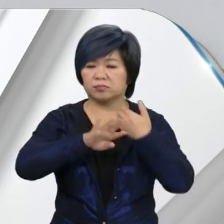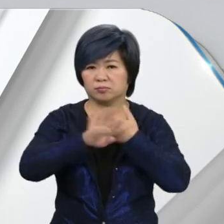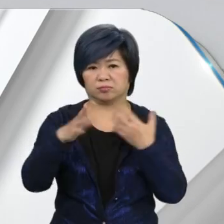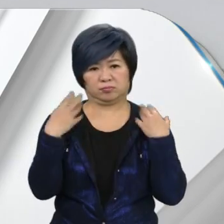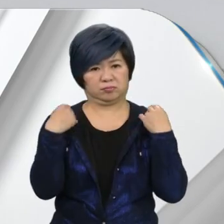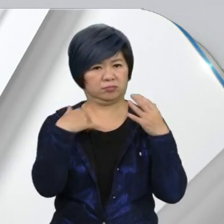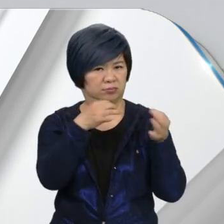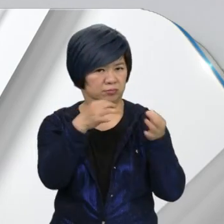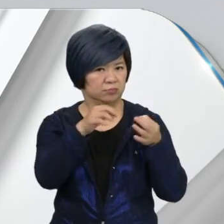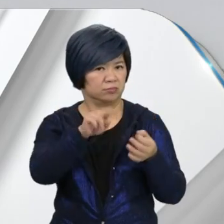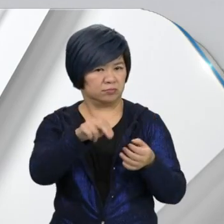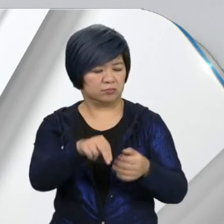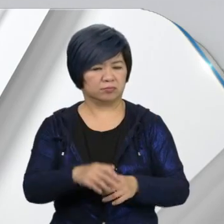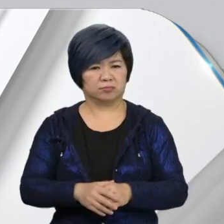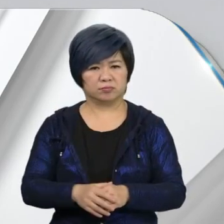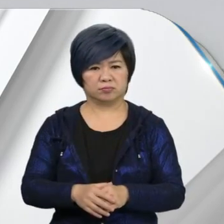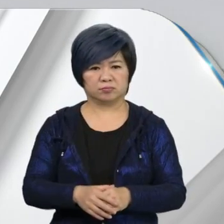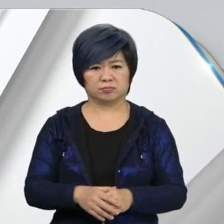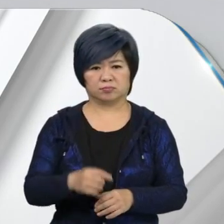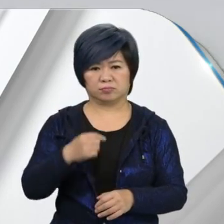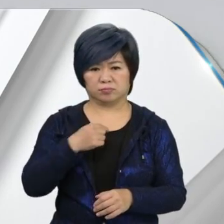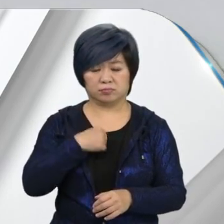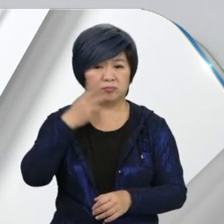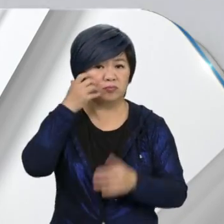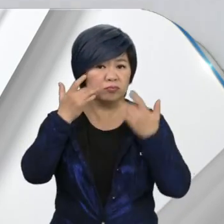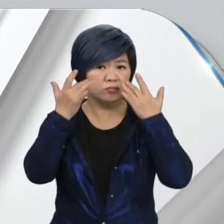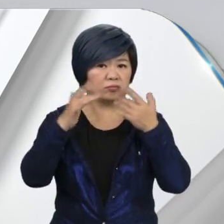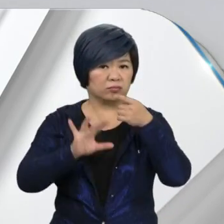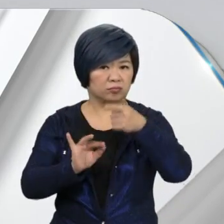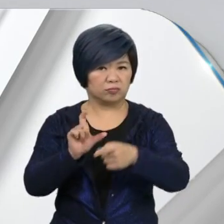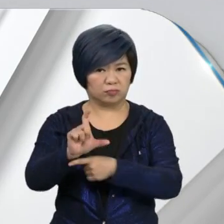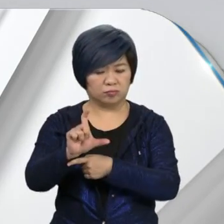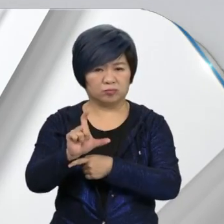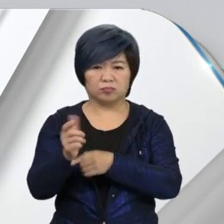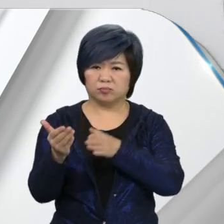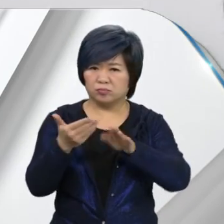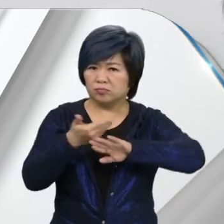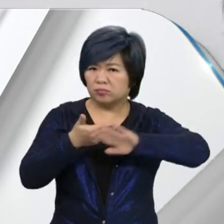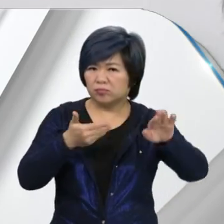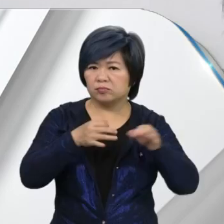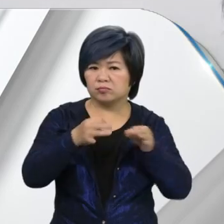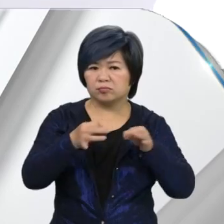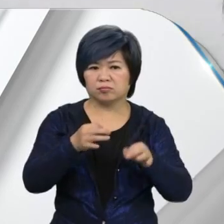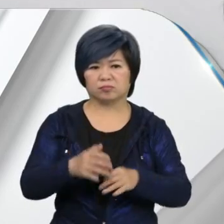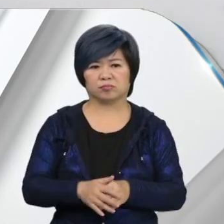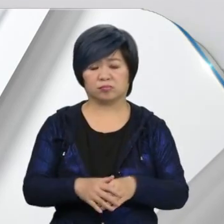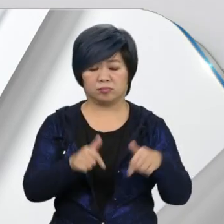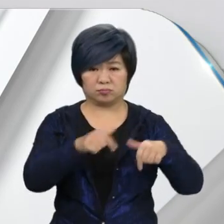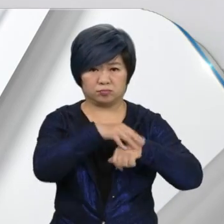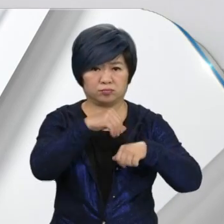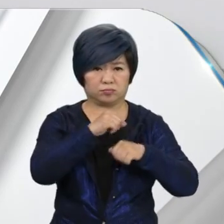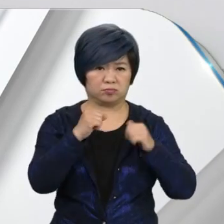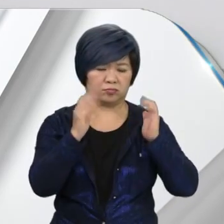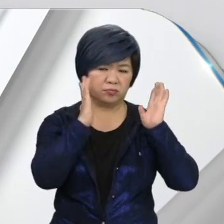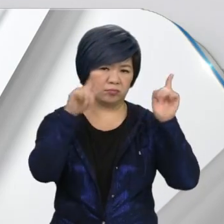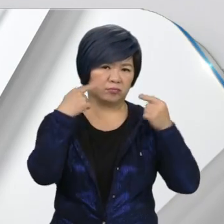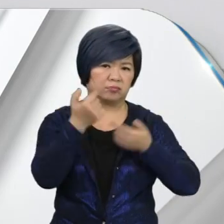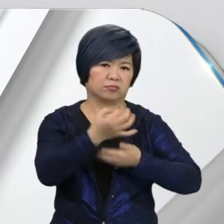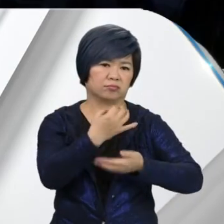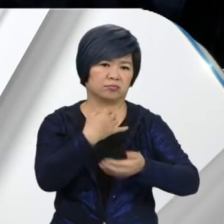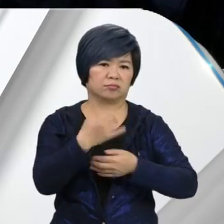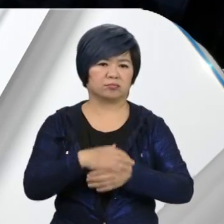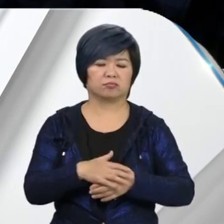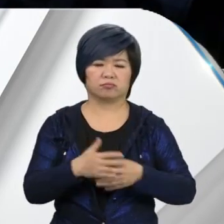营业。所以我们的果菜还有60%可以走其他通路。 我们是一个果菜市场，是正常营运，我们没有休